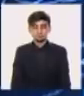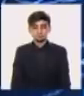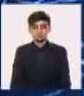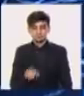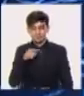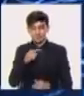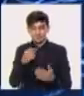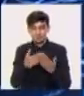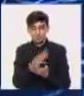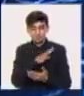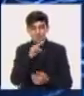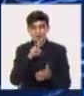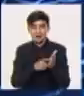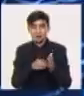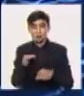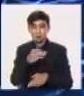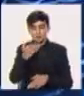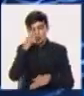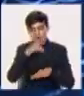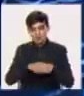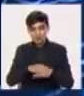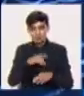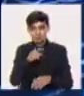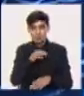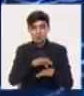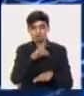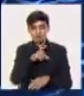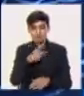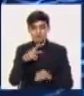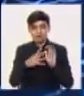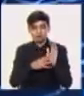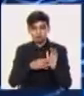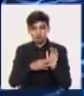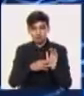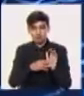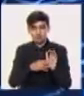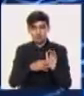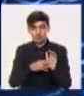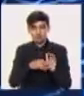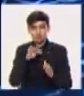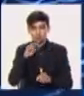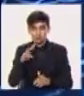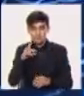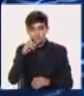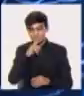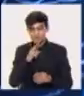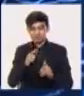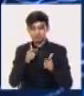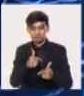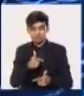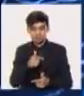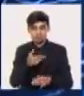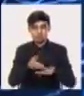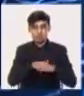Халос, жаңа ғана Қарағанды облыстық әкімдігі өкілдері бұл науқас 29 мамыр күні ауыр жағдайда түскен,